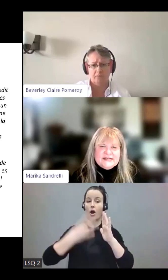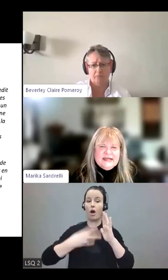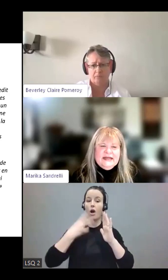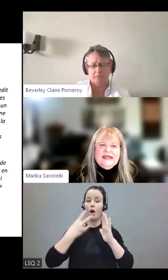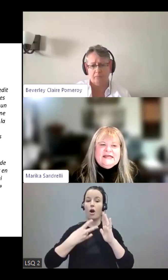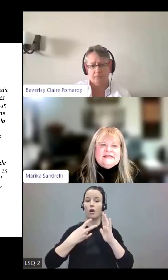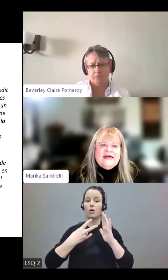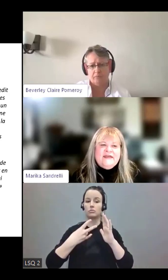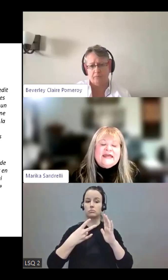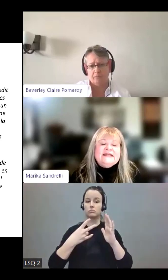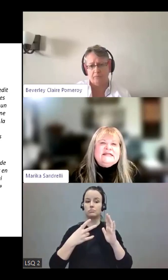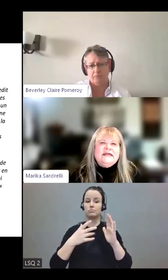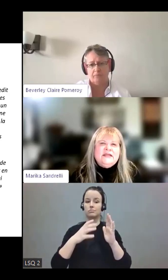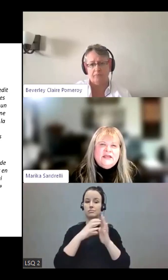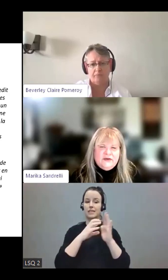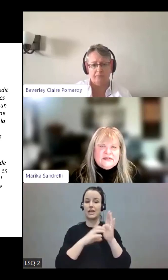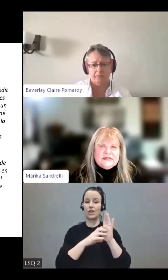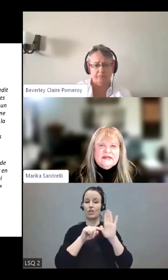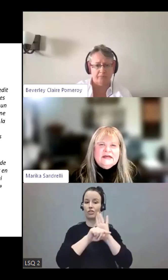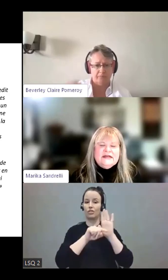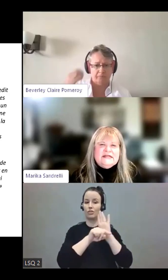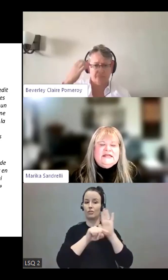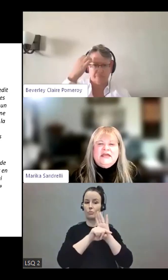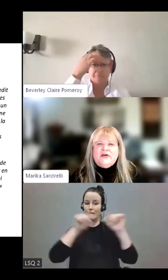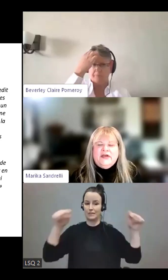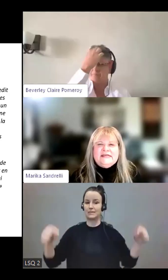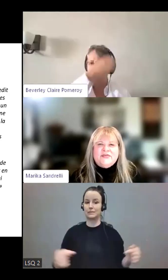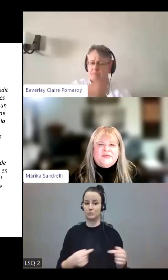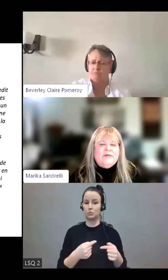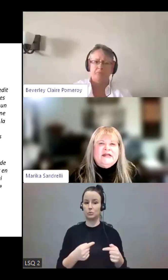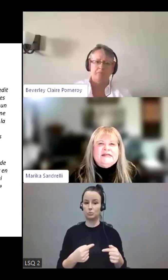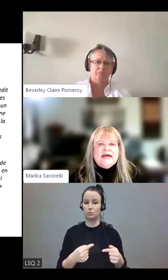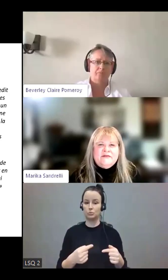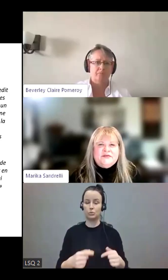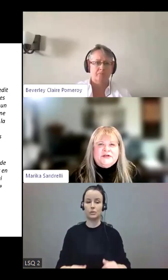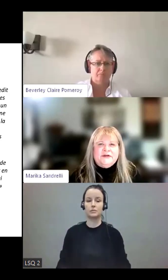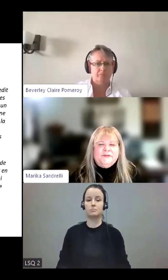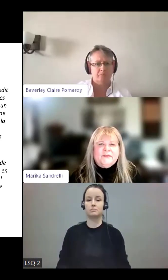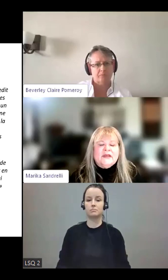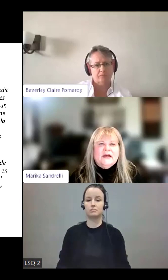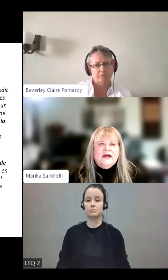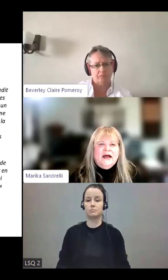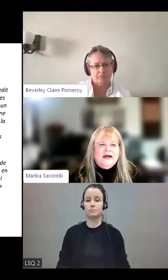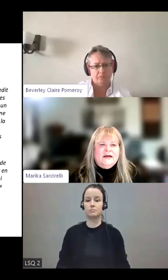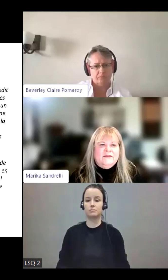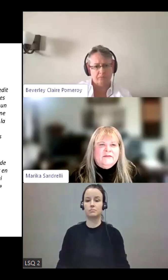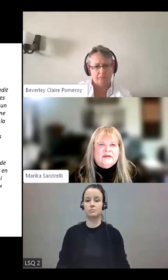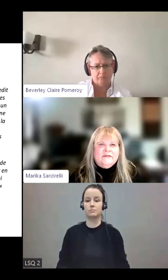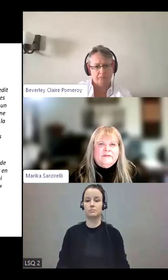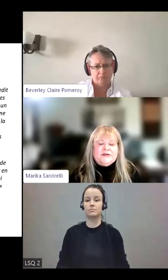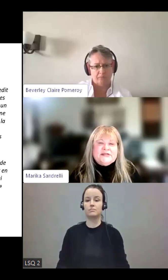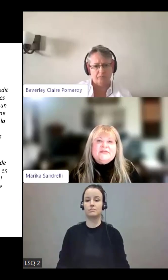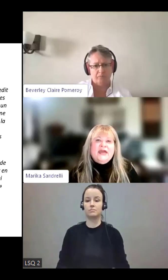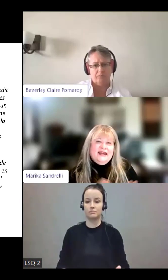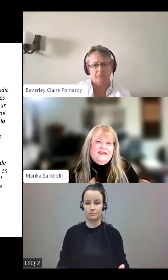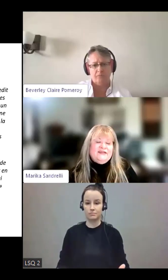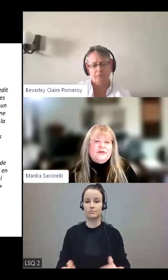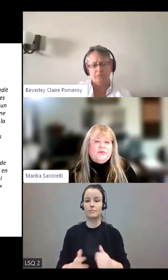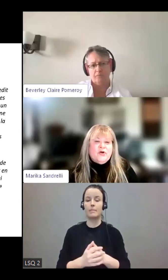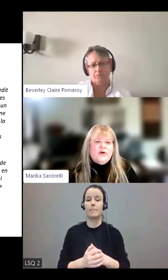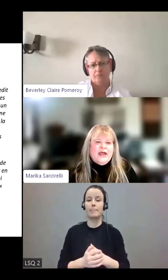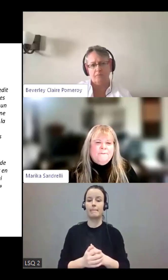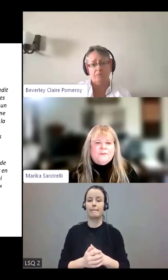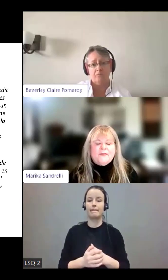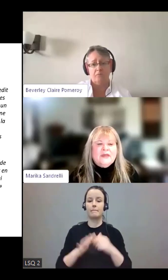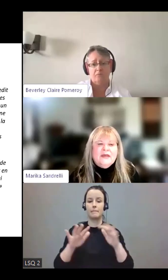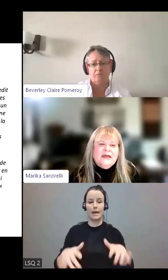Ce qui est intéressant, ils ont continué à diminuer 3 mois après. On a participé dans le programme TRIP.